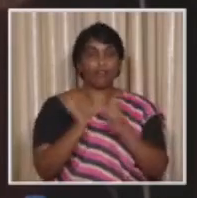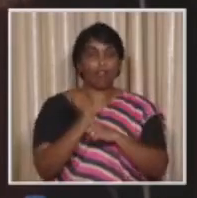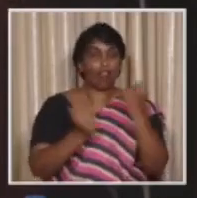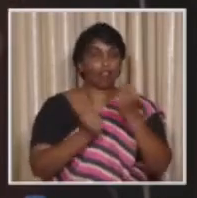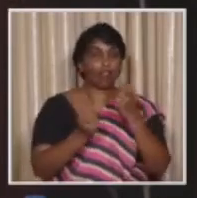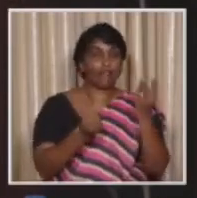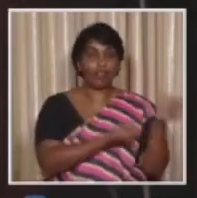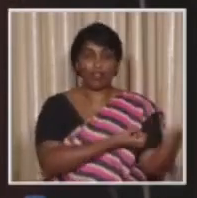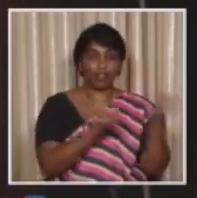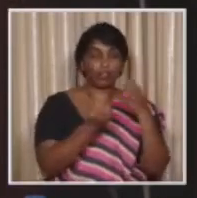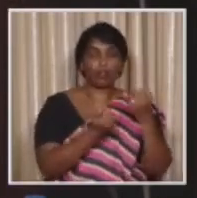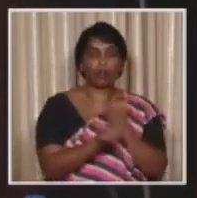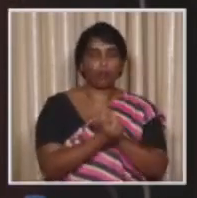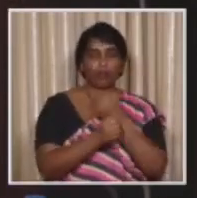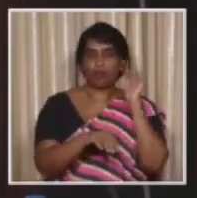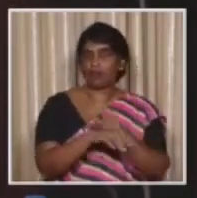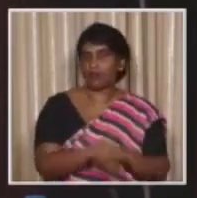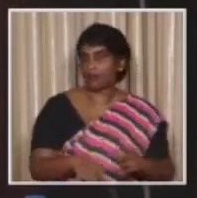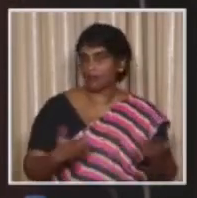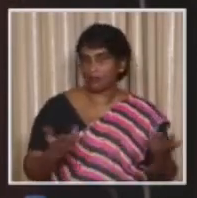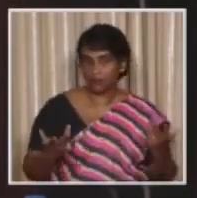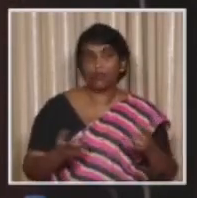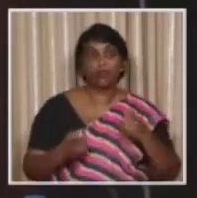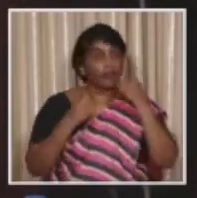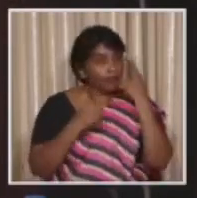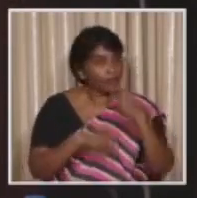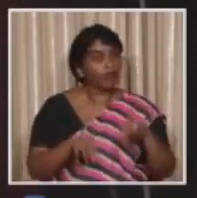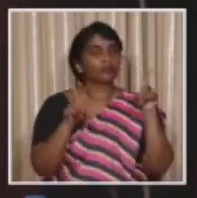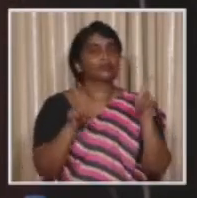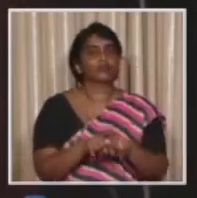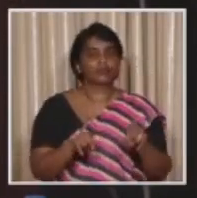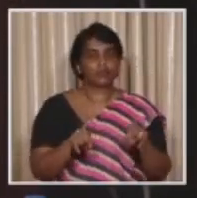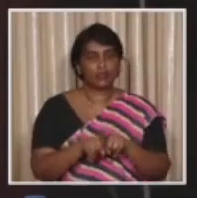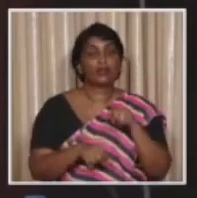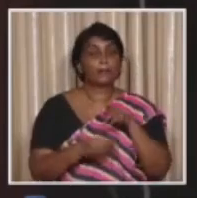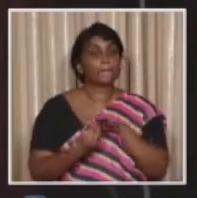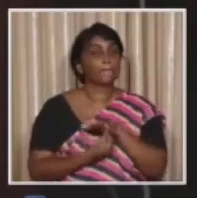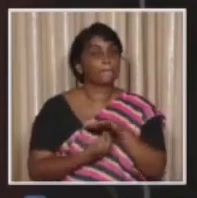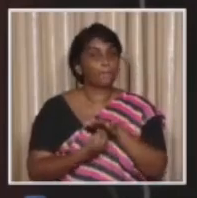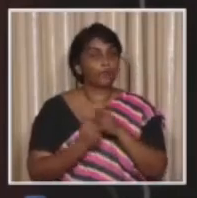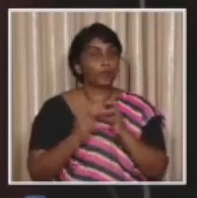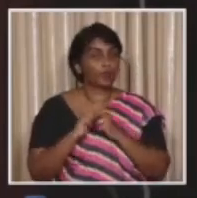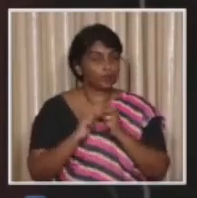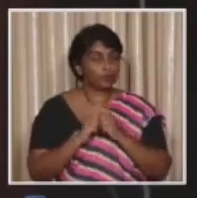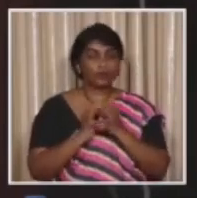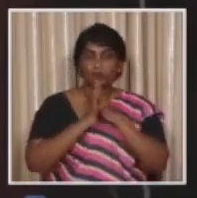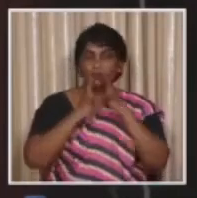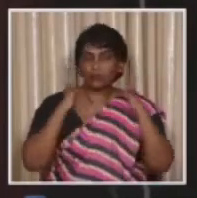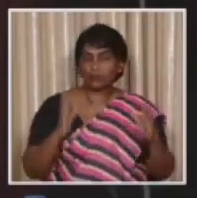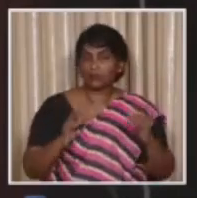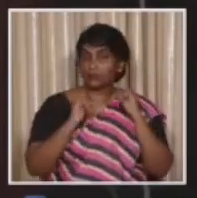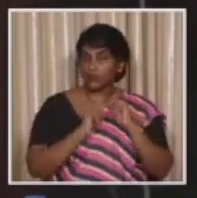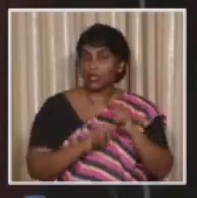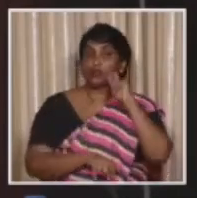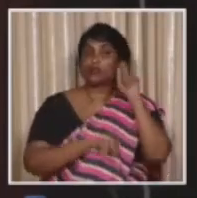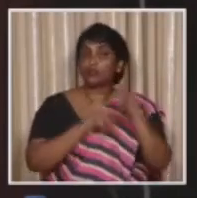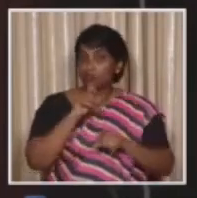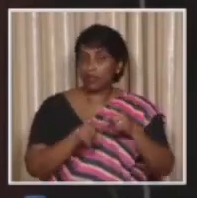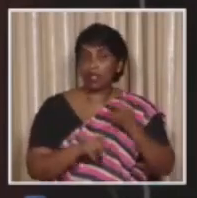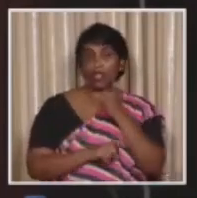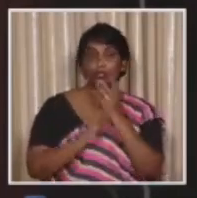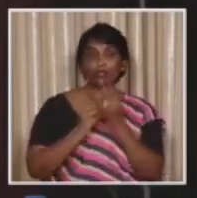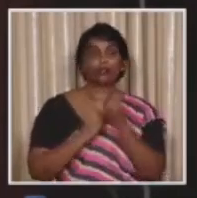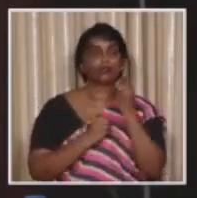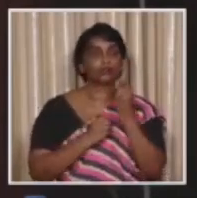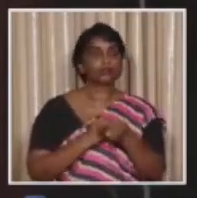ගොඩදාන මිනිසුන්ට නීති හරියට ක්‍රියාත්මක කරන්නේ නැහැ ඒහා සමානවම මේ පරිසරය විනාශ කරන මහා දවන්ත හානි කරන මිනිසුන්ට දඬුවම්